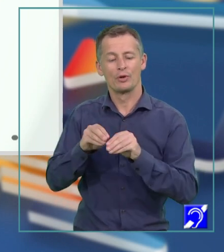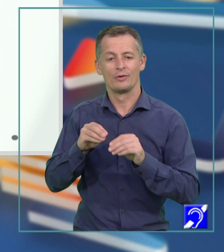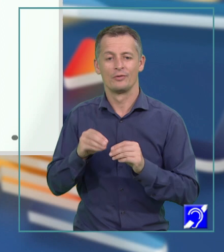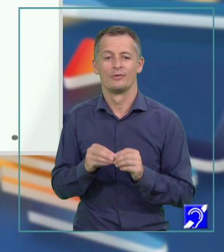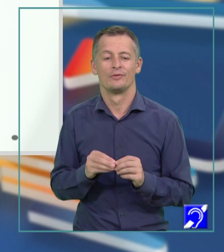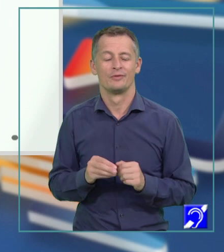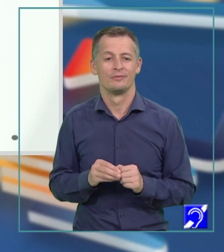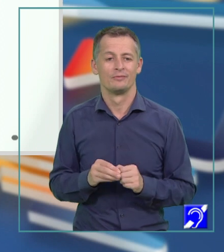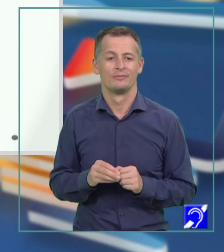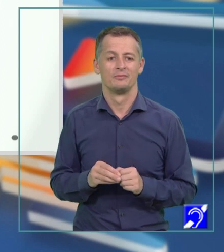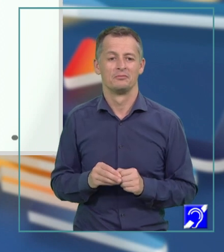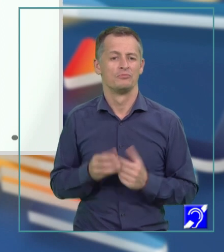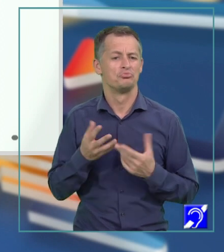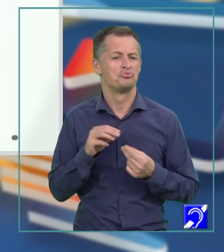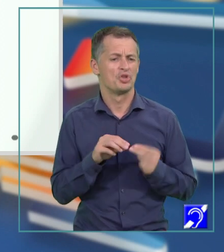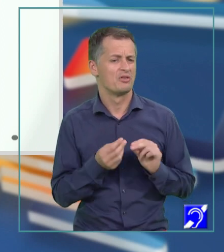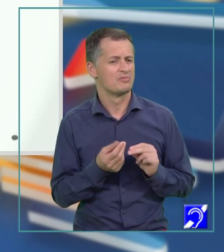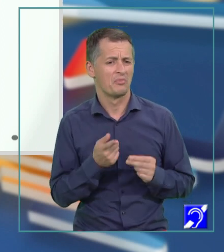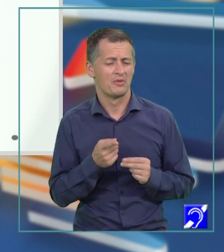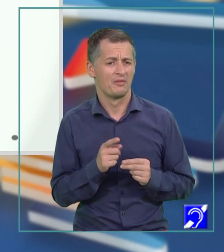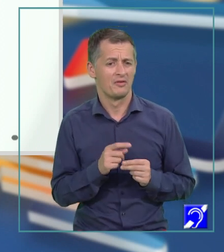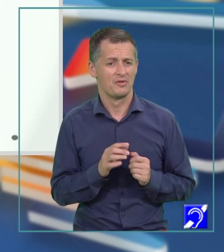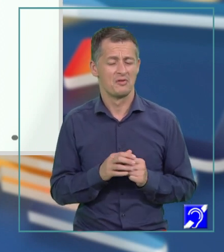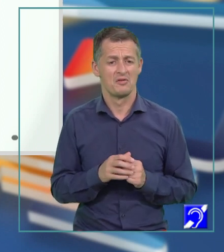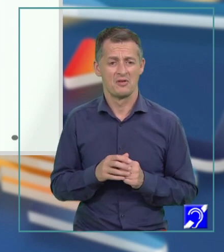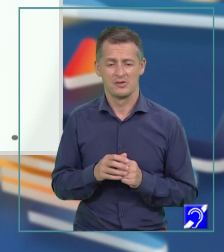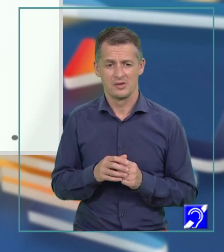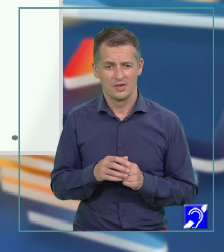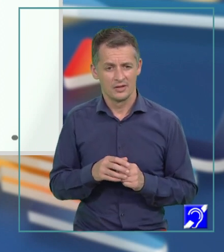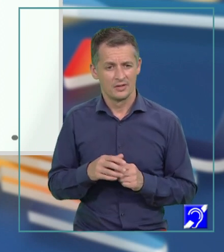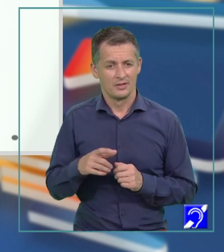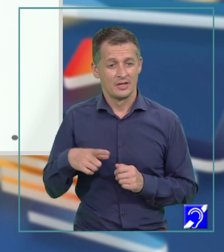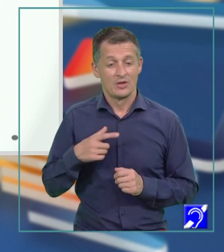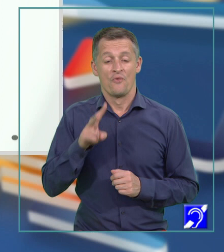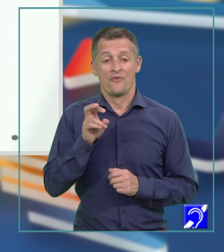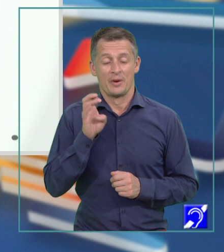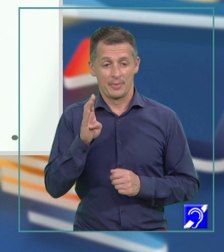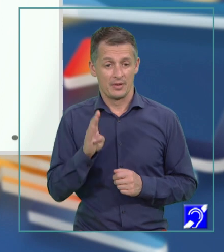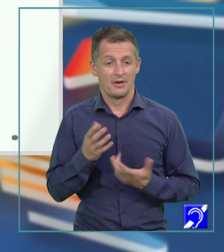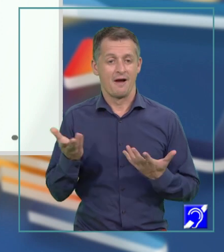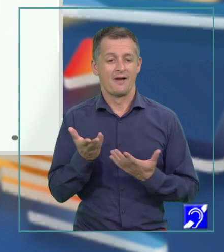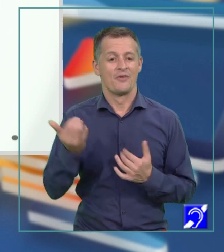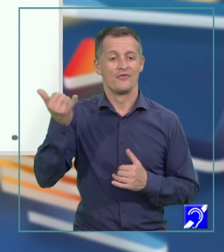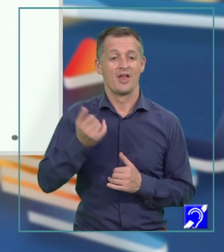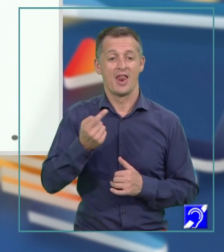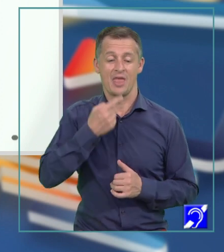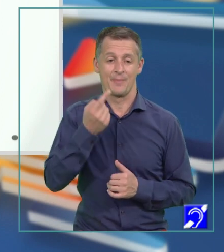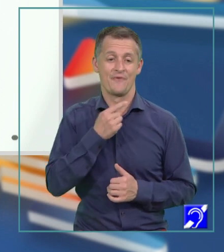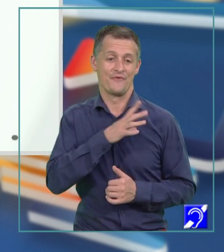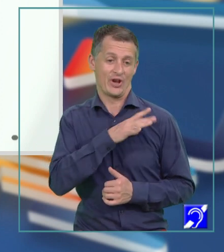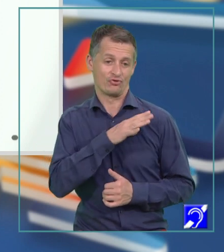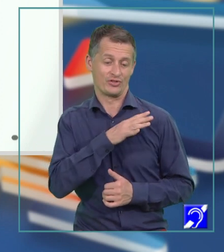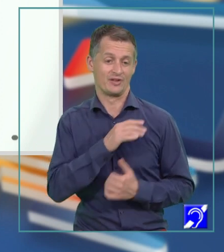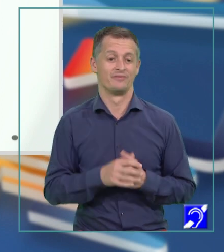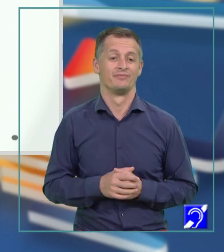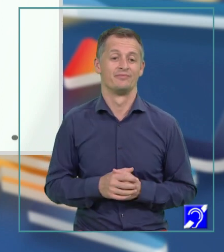A colabora ce este? Este un verb care vine din franceză și